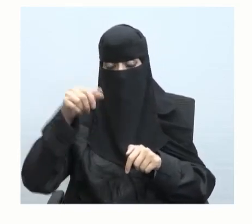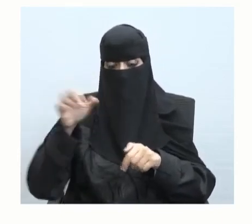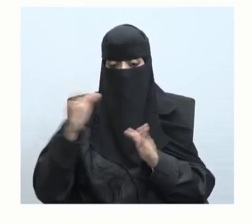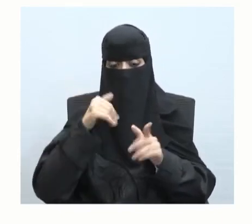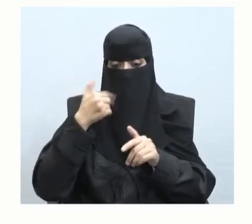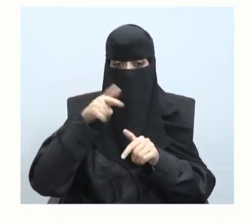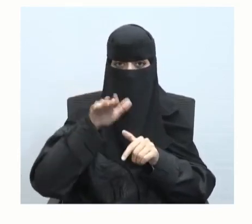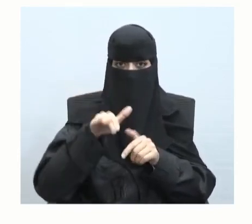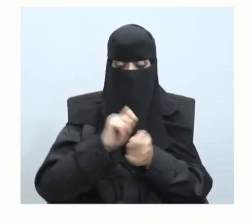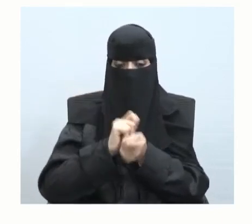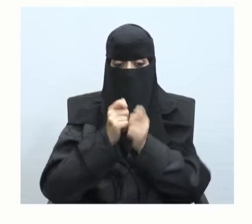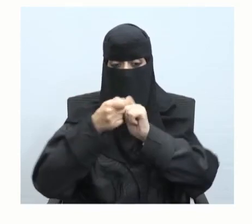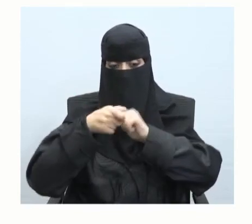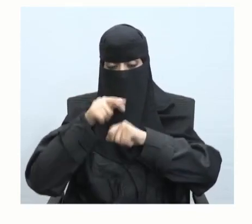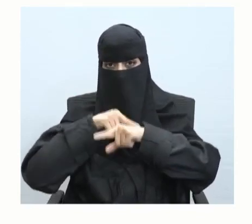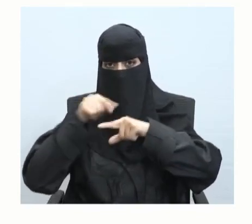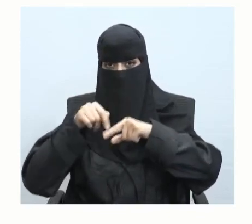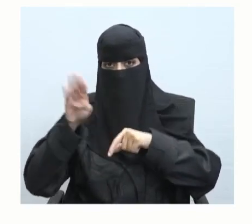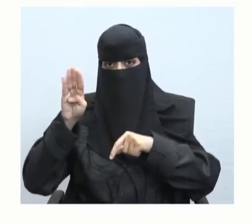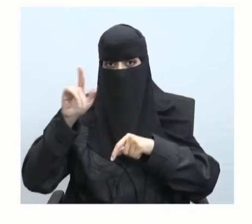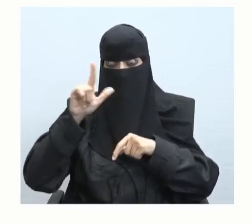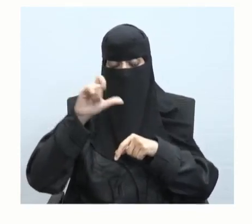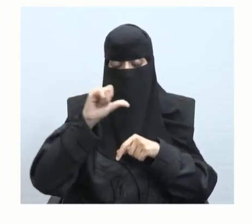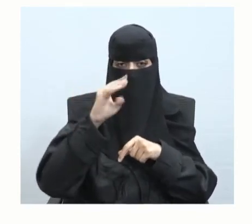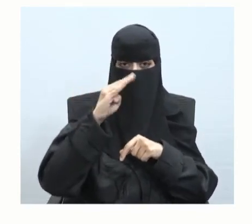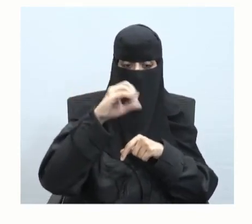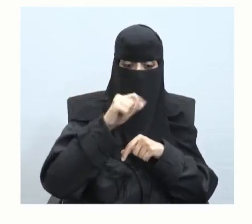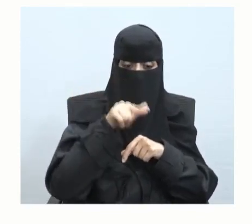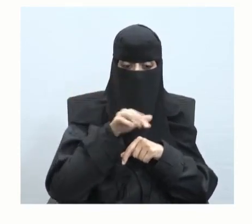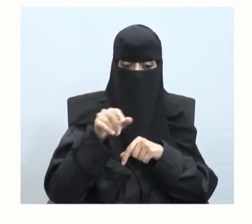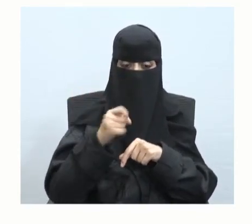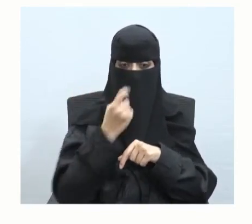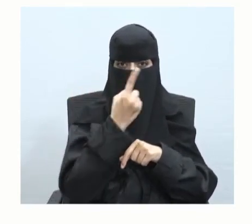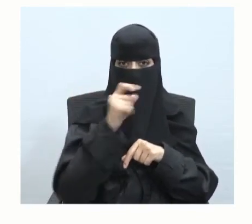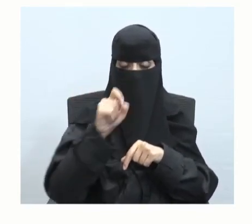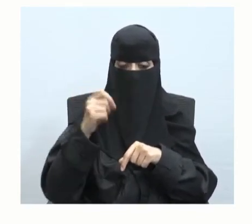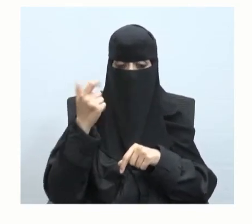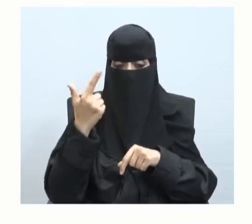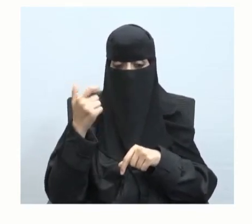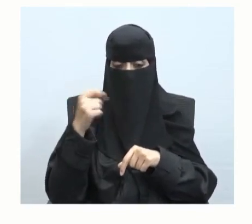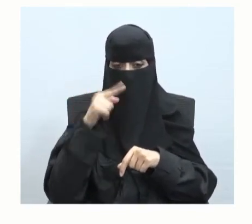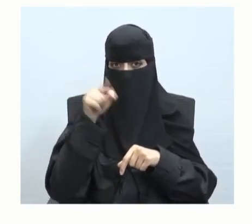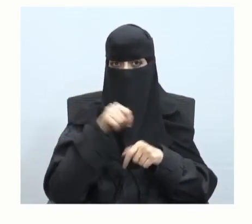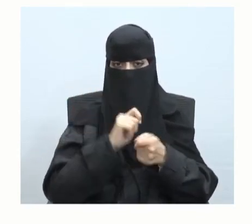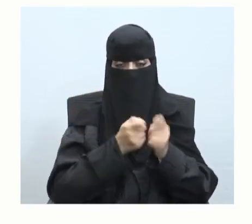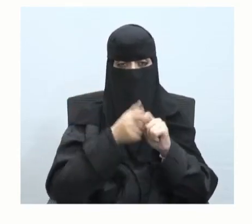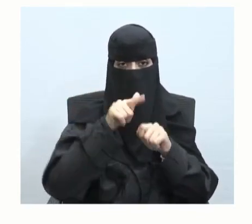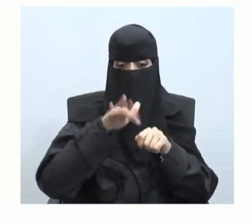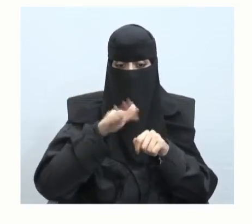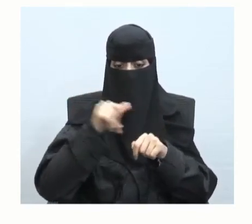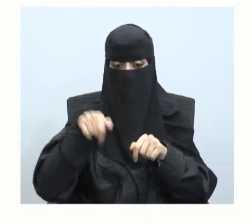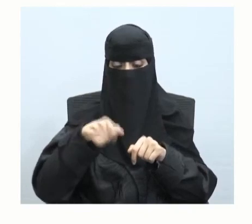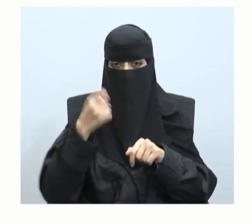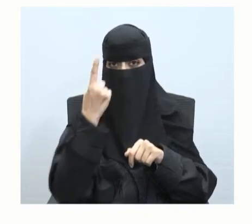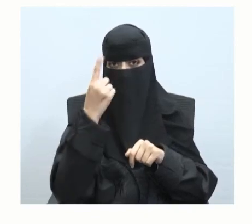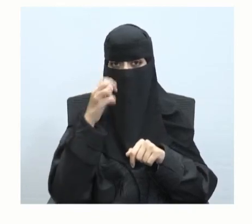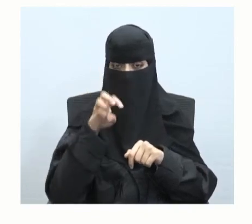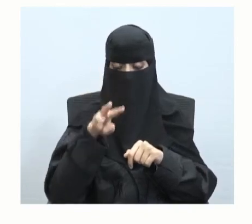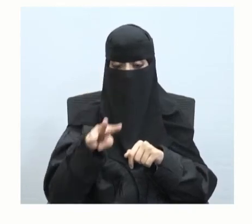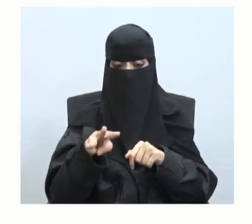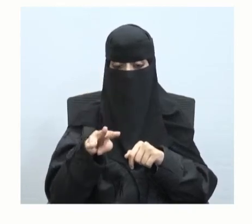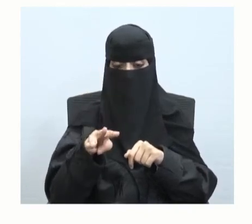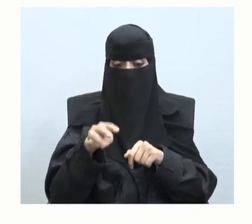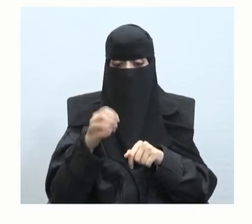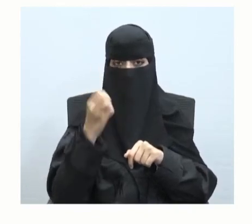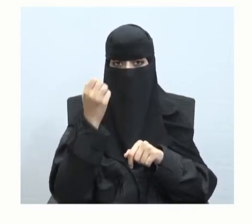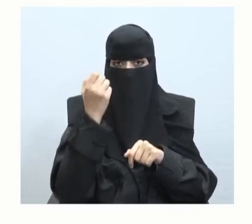وعندما تحول الى الكيلو جول تكتب بهذه الطريقه انت غير مجبر في التحويل اكتبها كما تظهر لانه